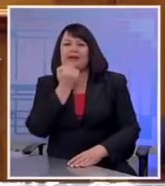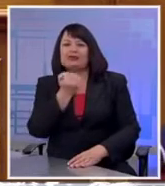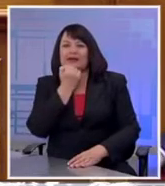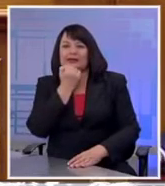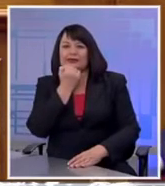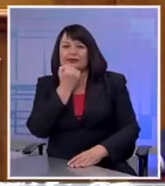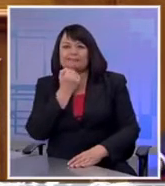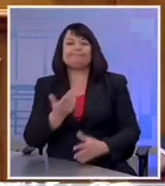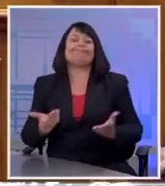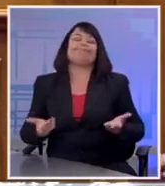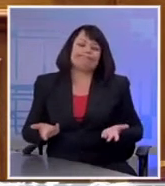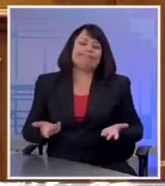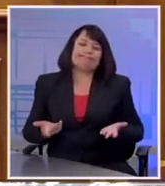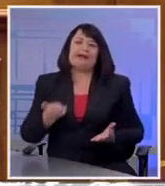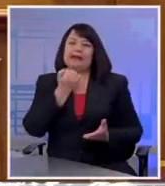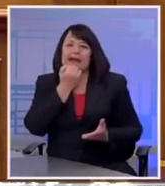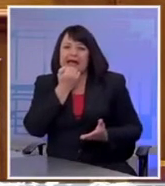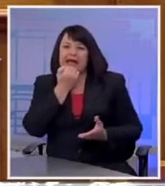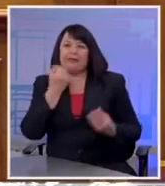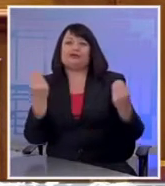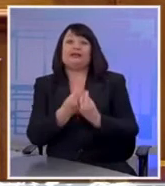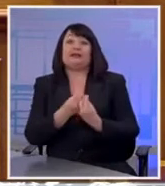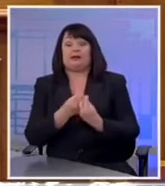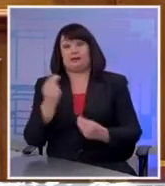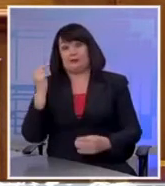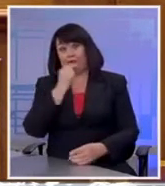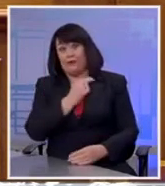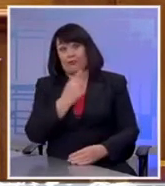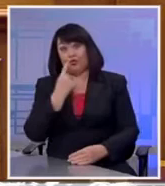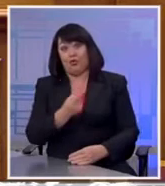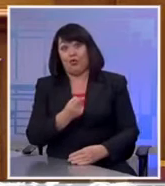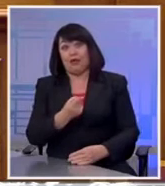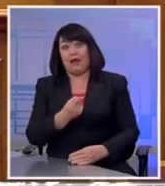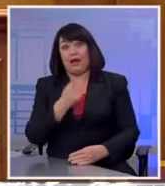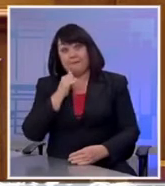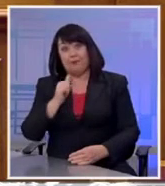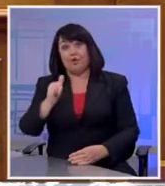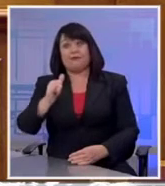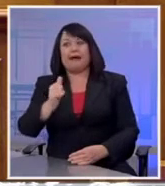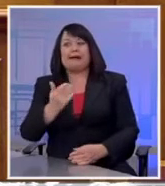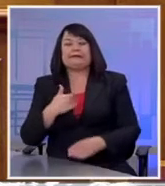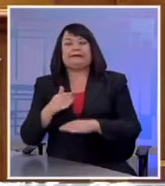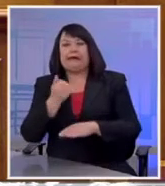λέξη αυταπάτη. Και δεν ταιριάζει σε ένα πρωθυπουργό να αυταπατάτε επί μονίμου βάσεως.